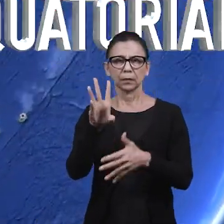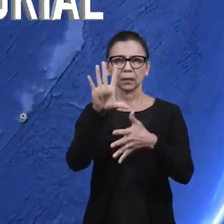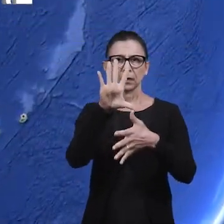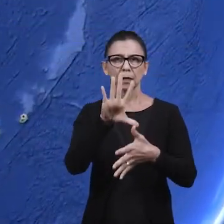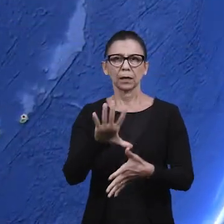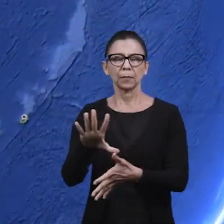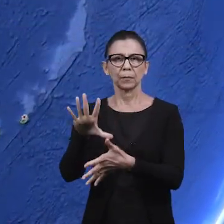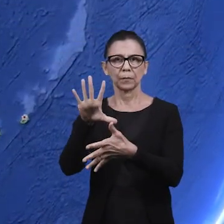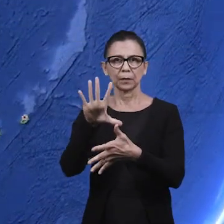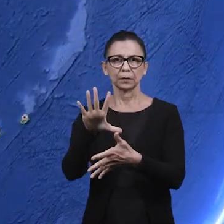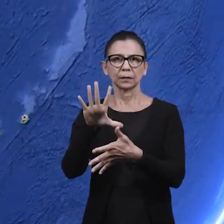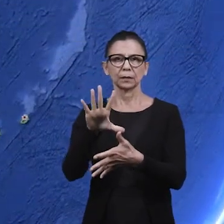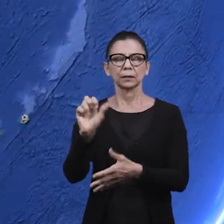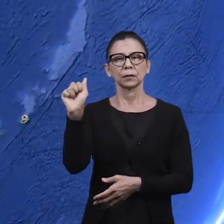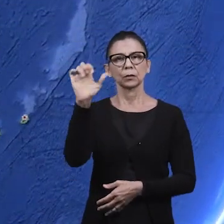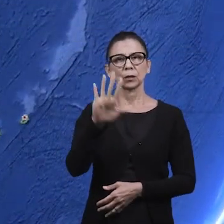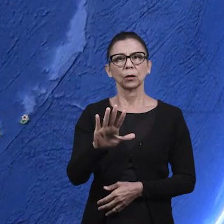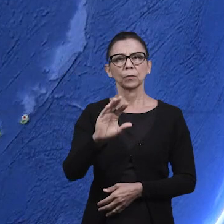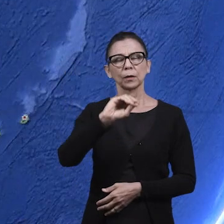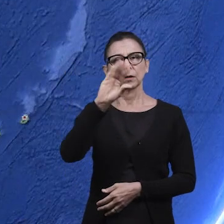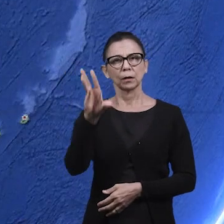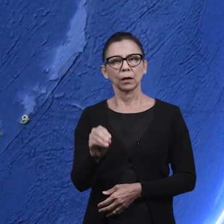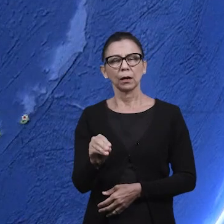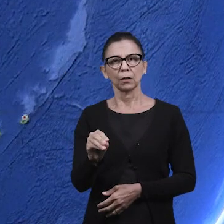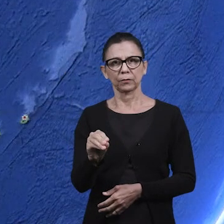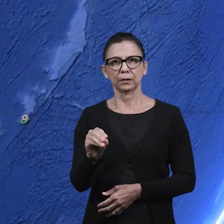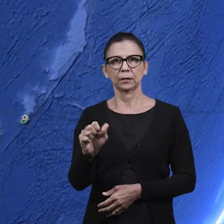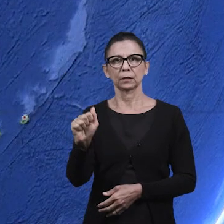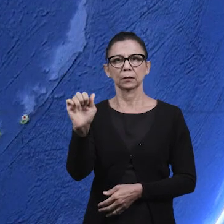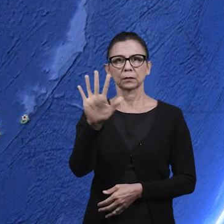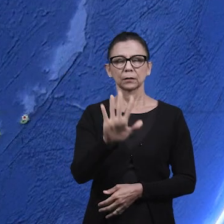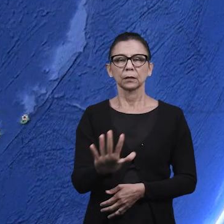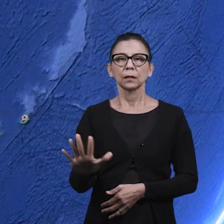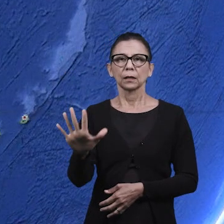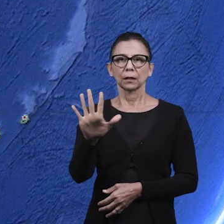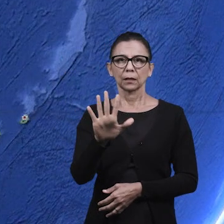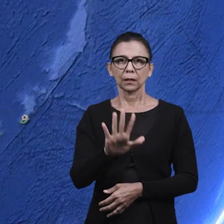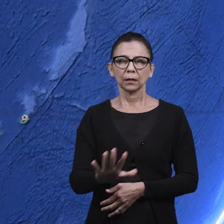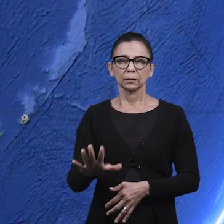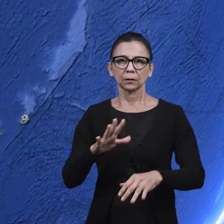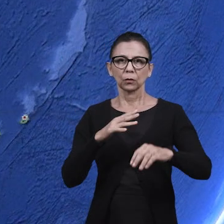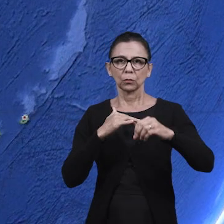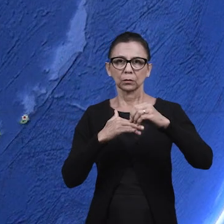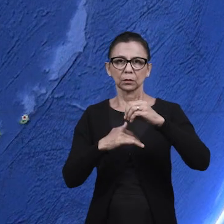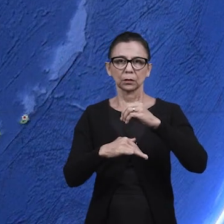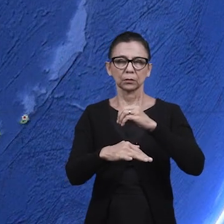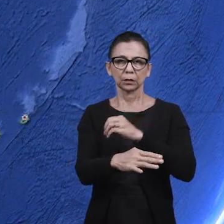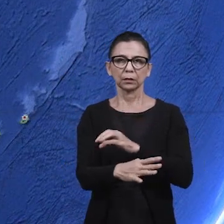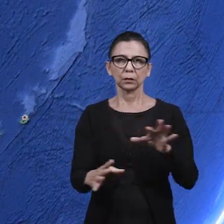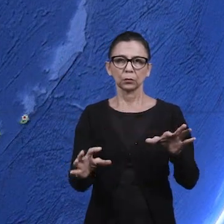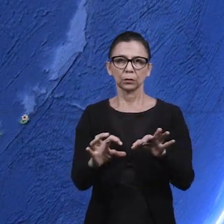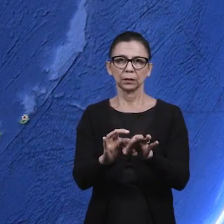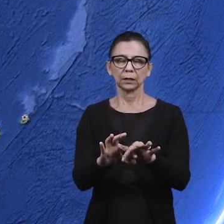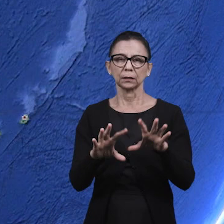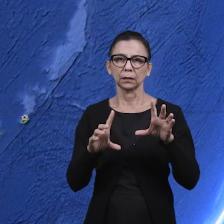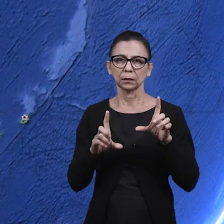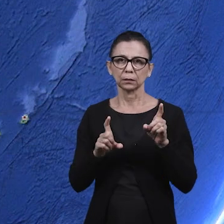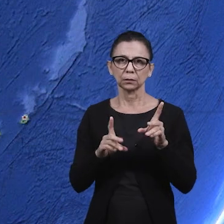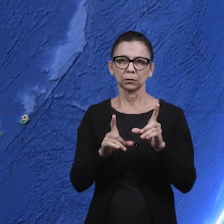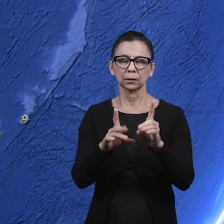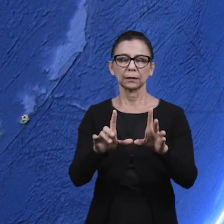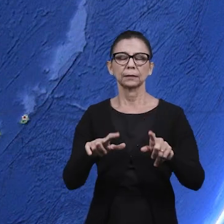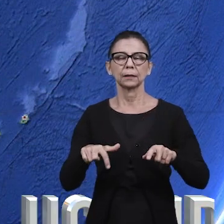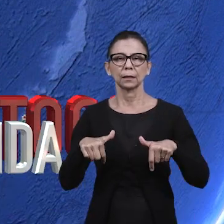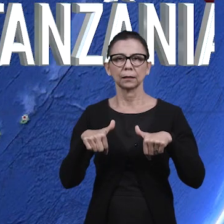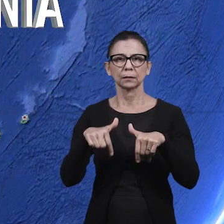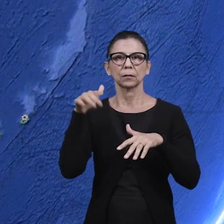Amériques, Europe, Afrique, Asie et Océanie, connectées par la même doctrine, par la direction